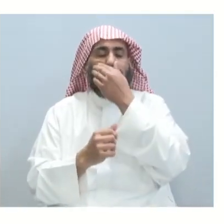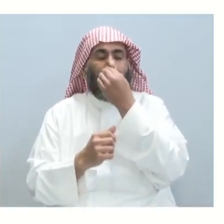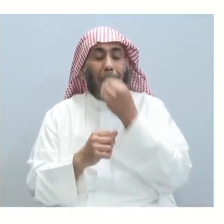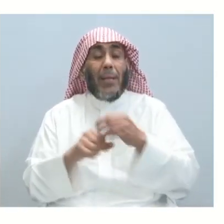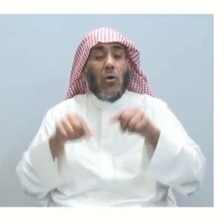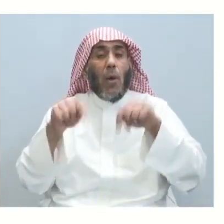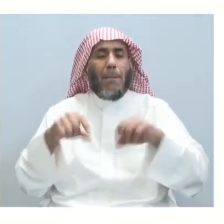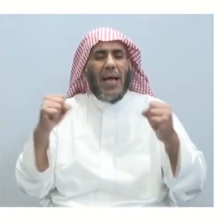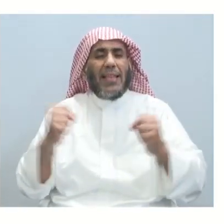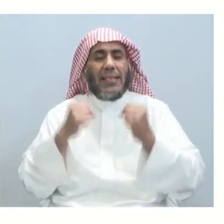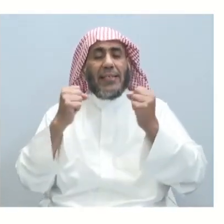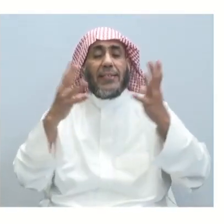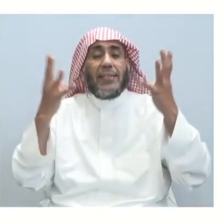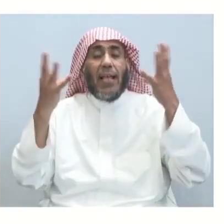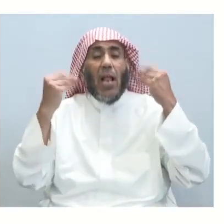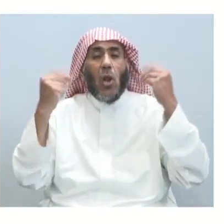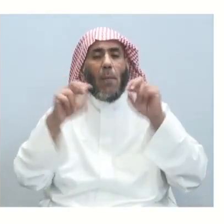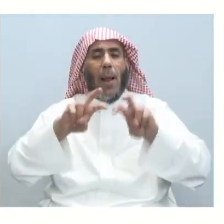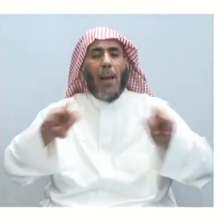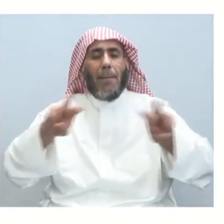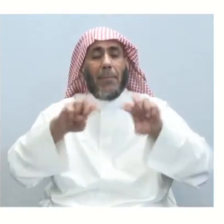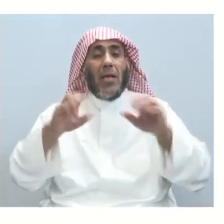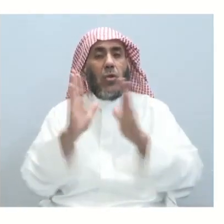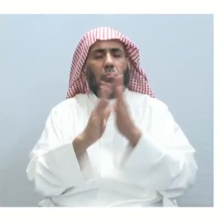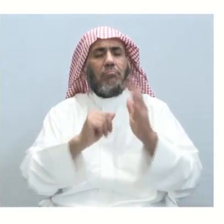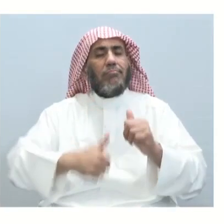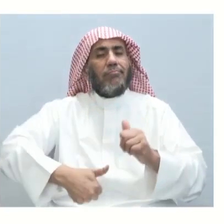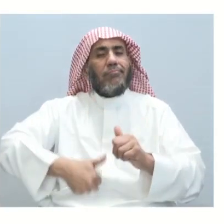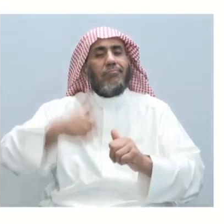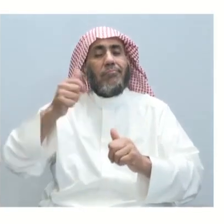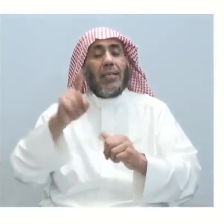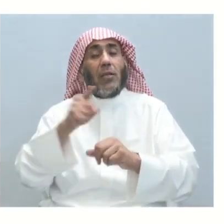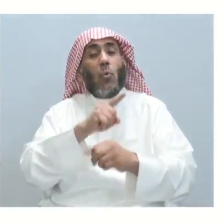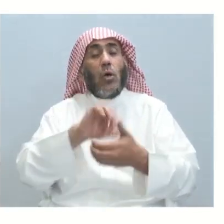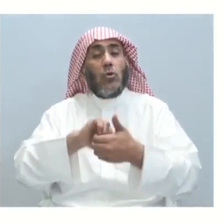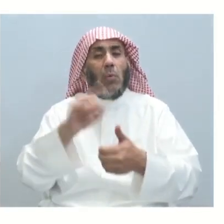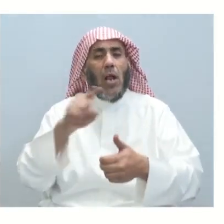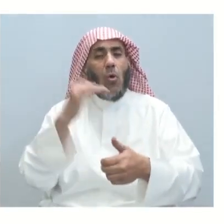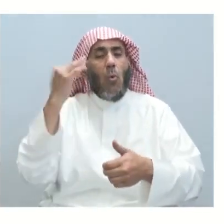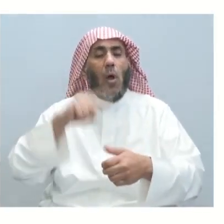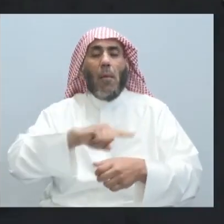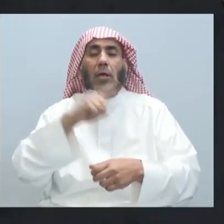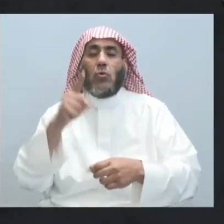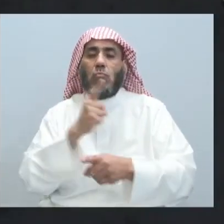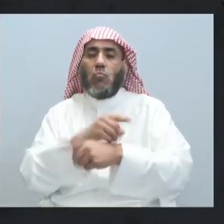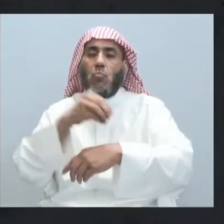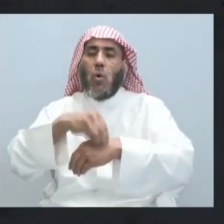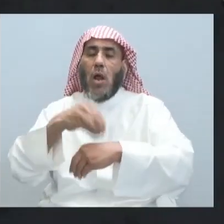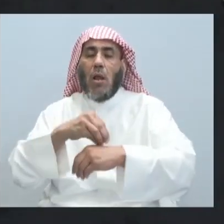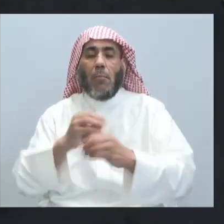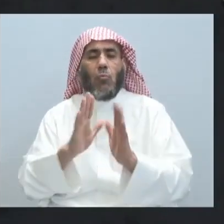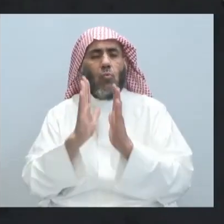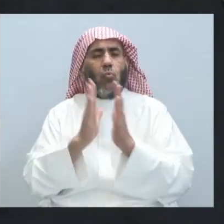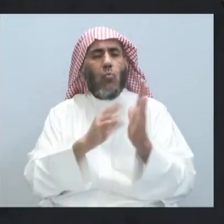هنا بعض نشاطات التعلم هنا نشاط بحثي يعد الى مراجعك بامكانك هنا انت وزملائك او انت كذلك وزميلاتك بامكانكم